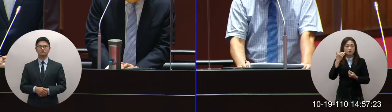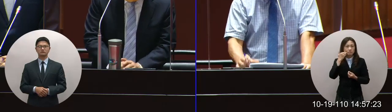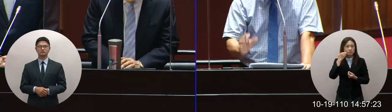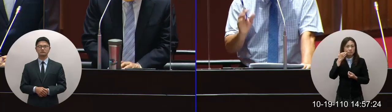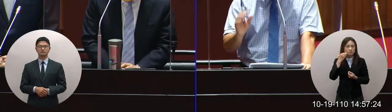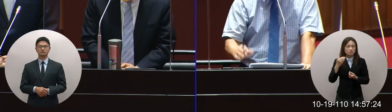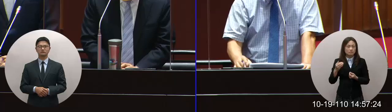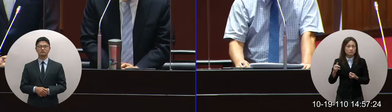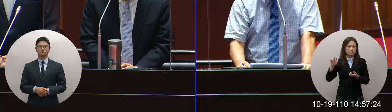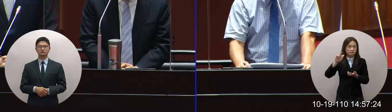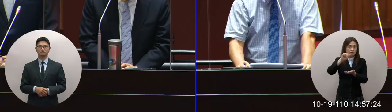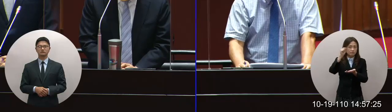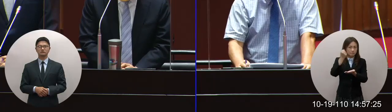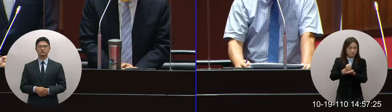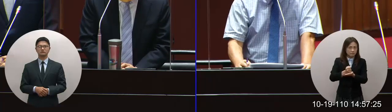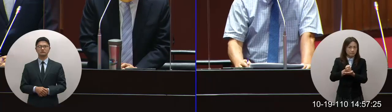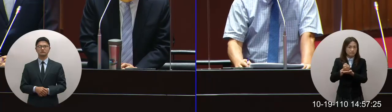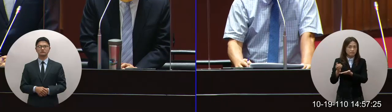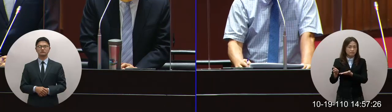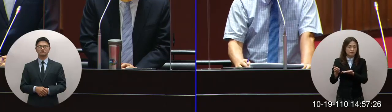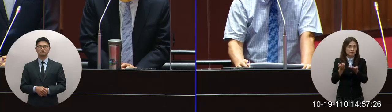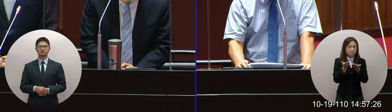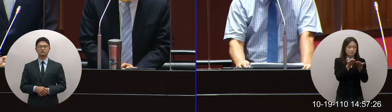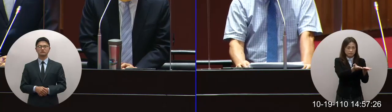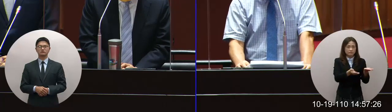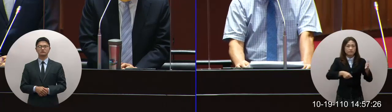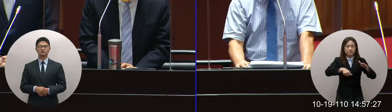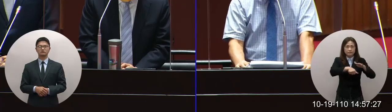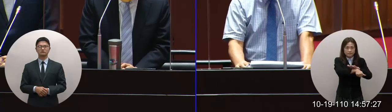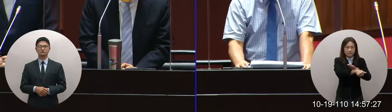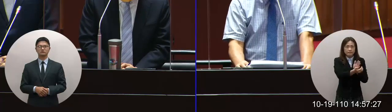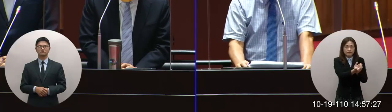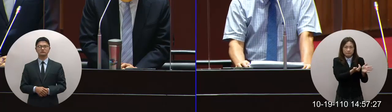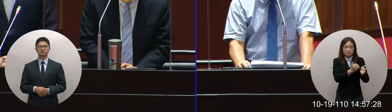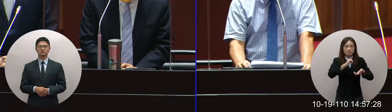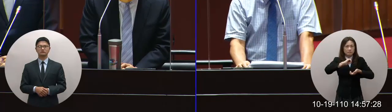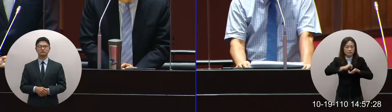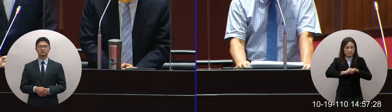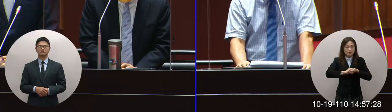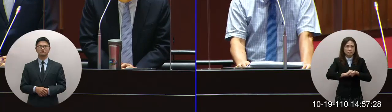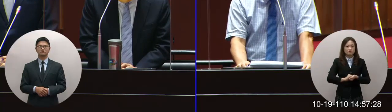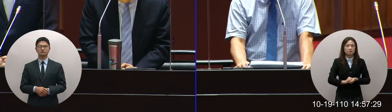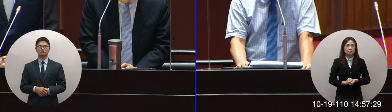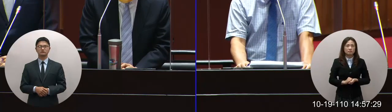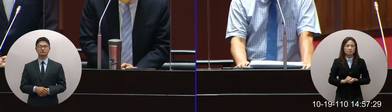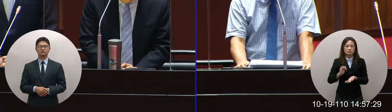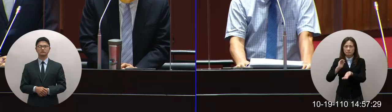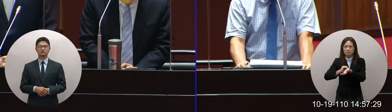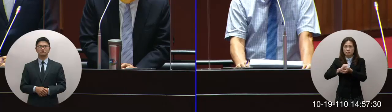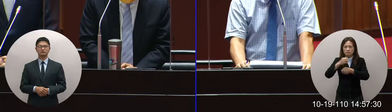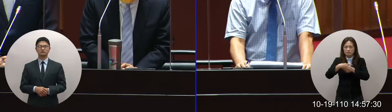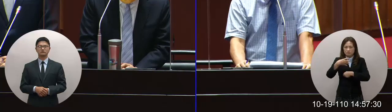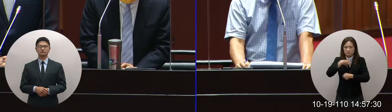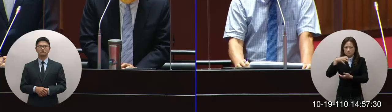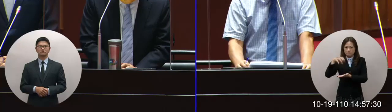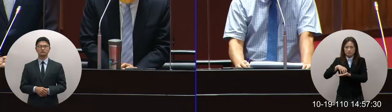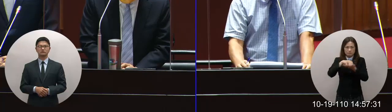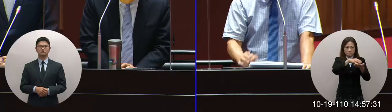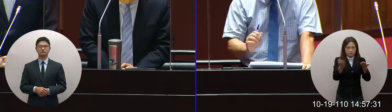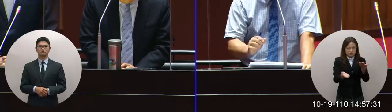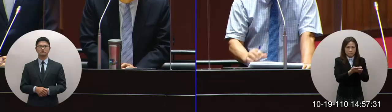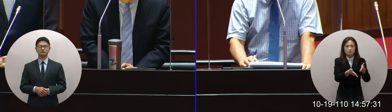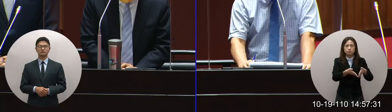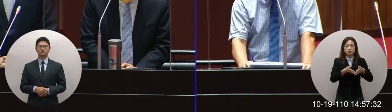家，都必须要提供有效而且符合规定的这些医疗保险证明。那本席认为，